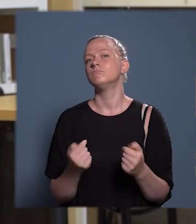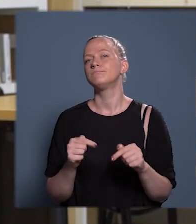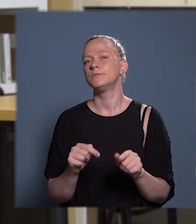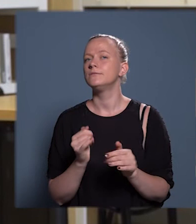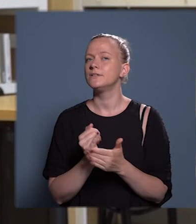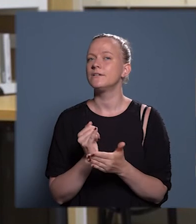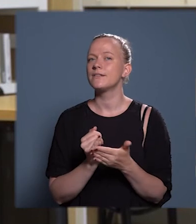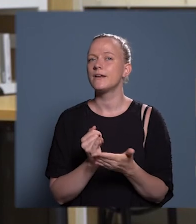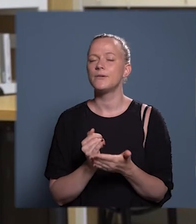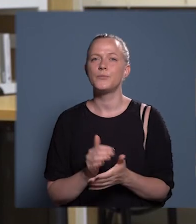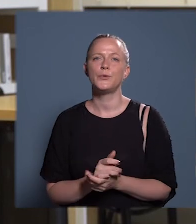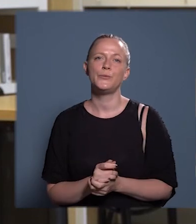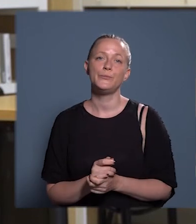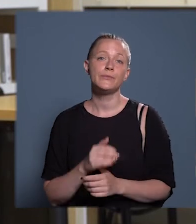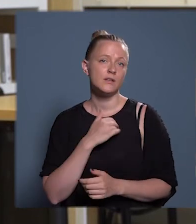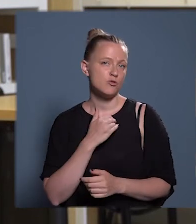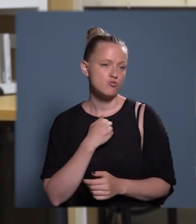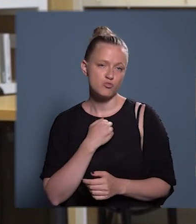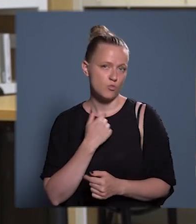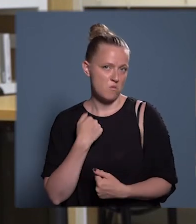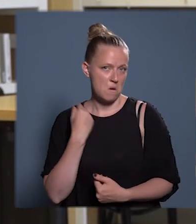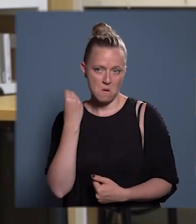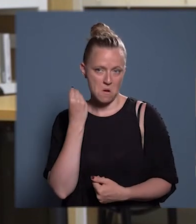igazából iskolában nem tudtam